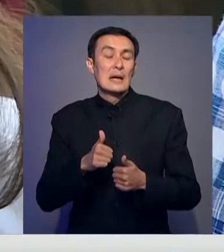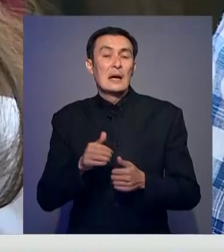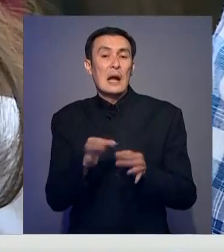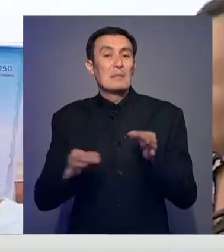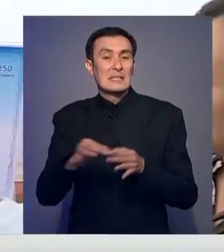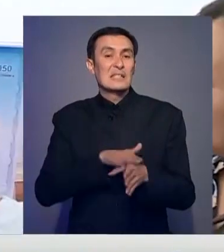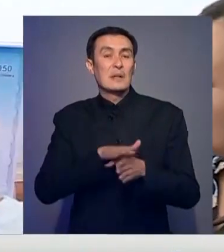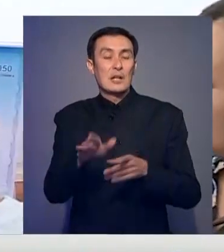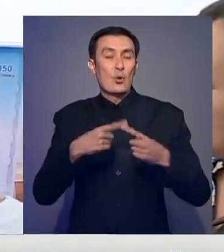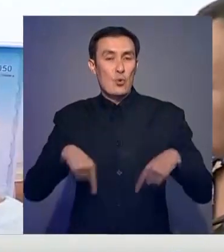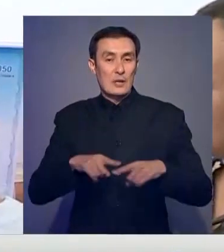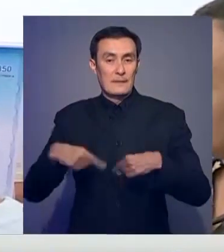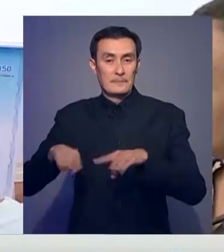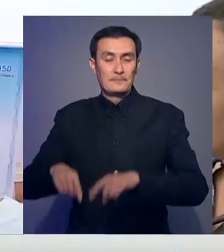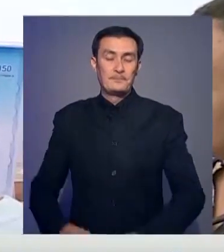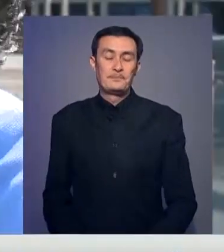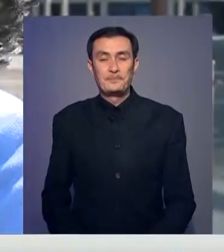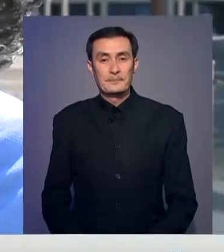местных исполнительных органов.